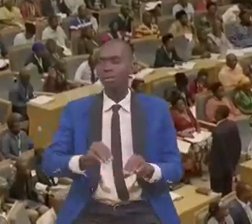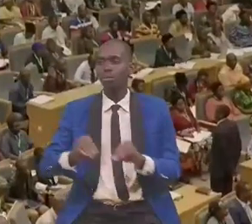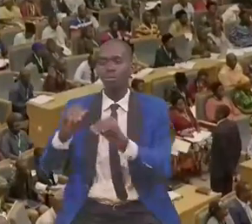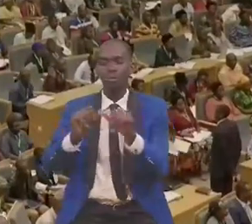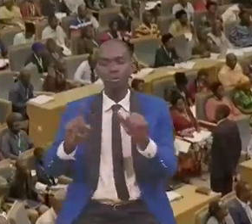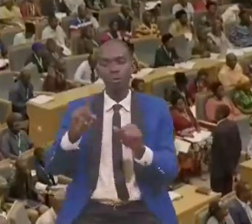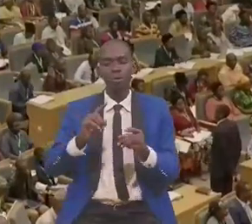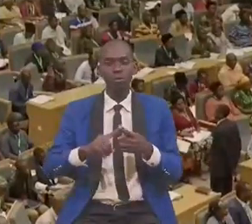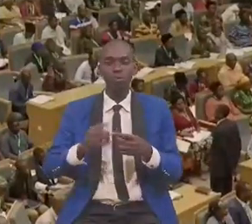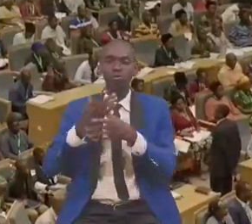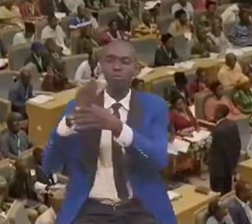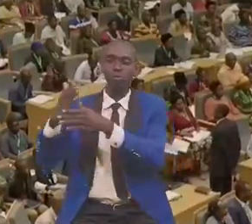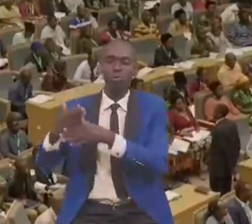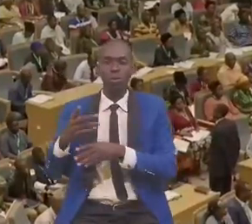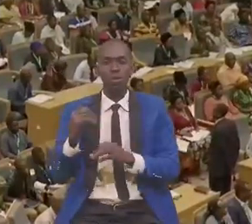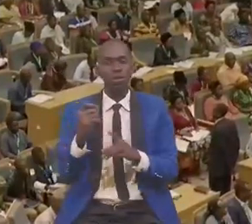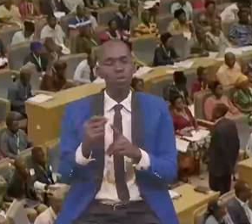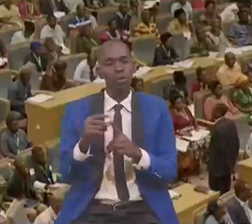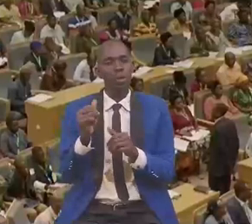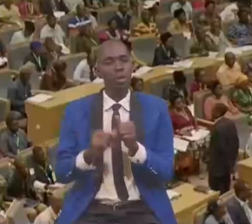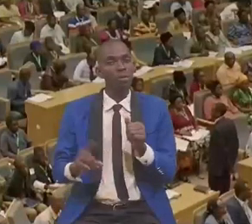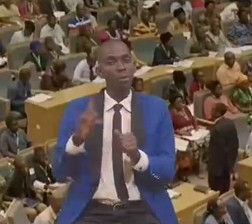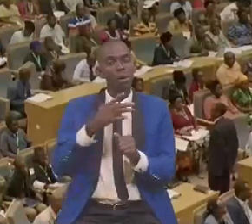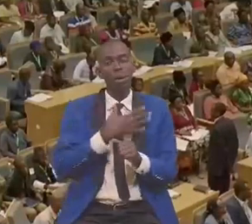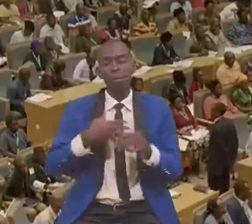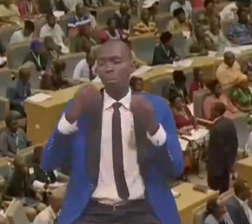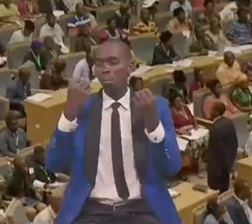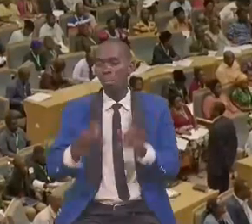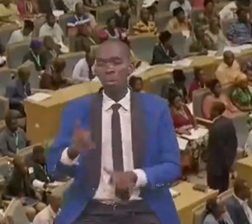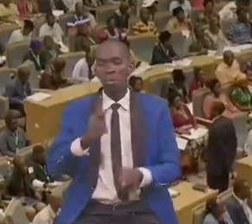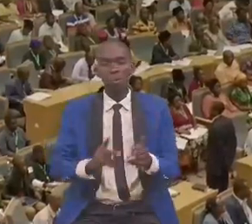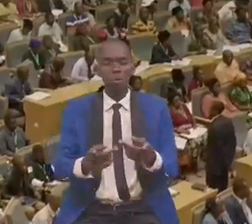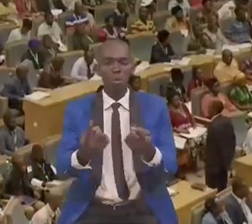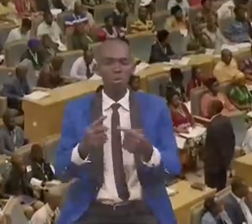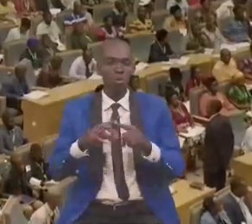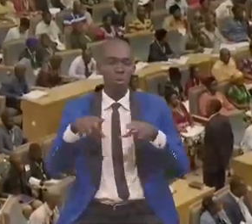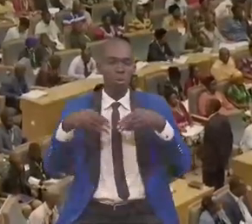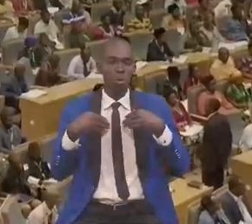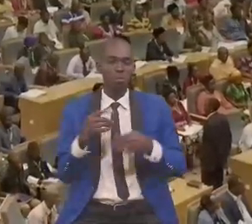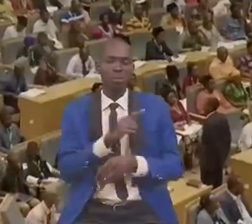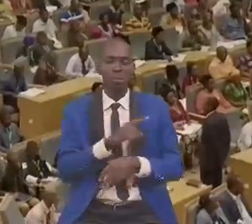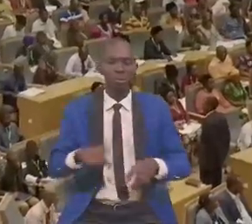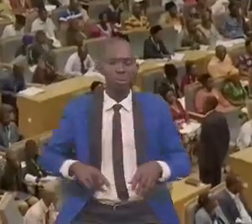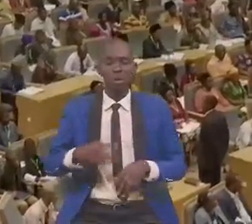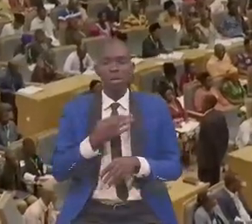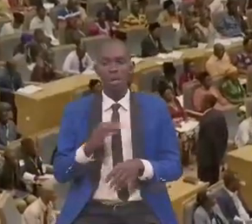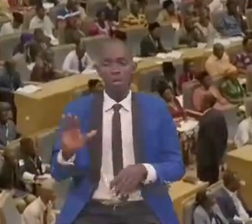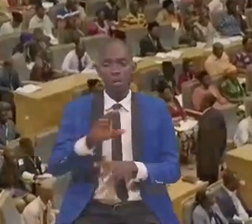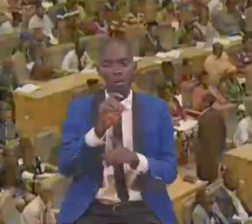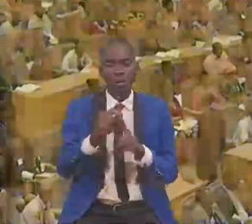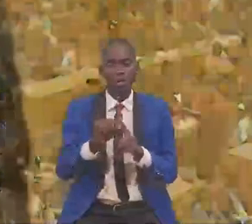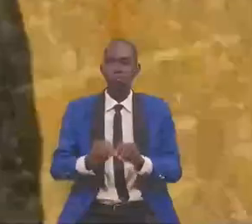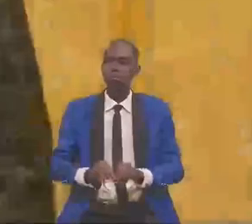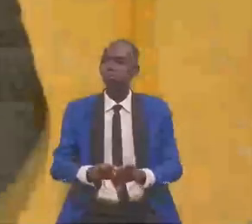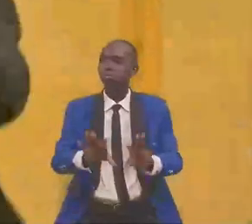et plusieurs sont venus au Seigneur. Et leurs paroles et leurs messages sont allés aux extrémités